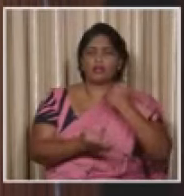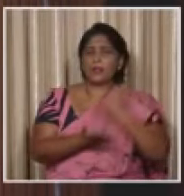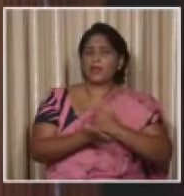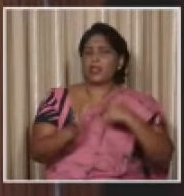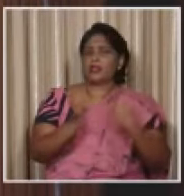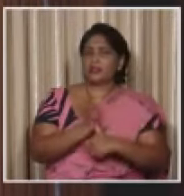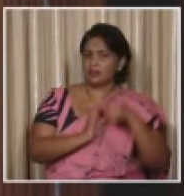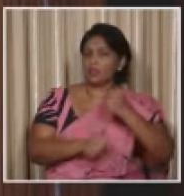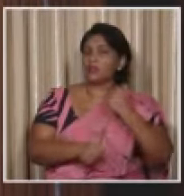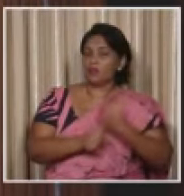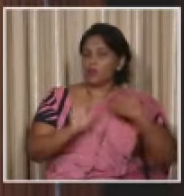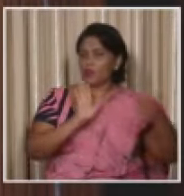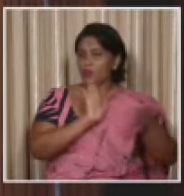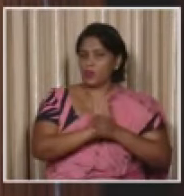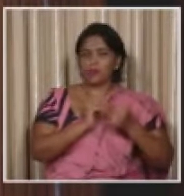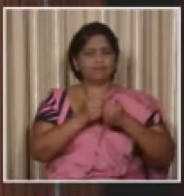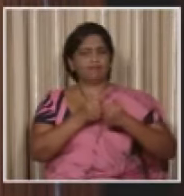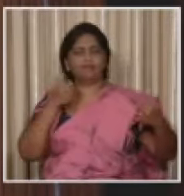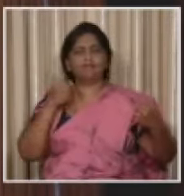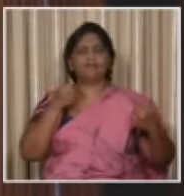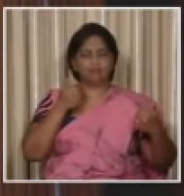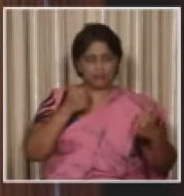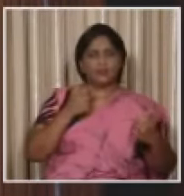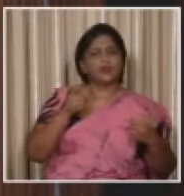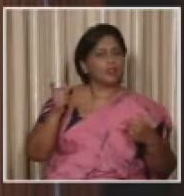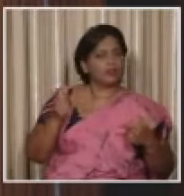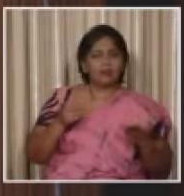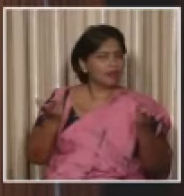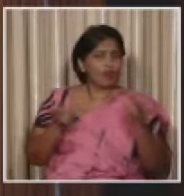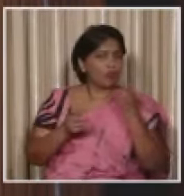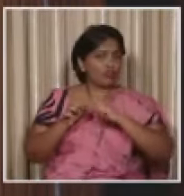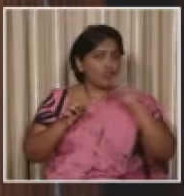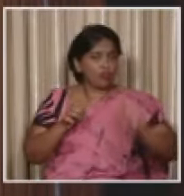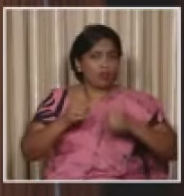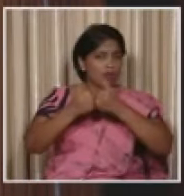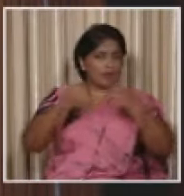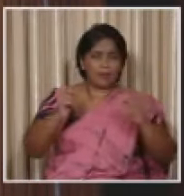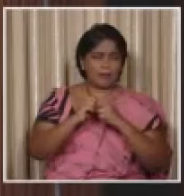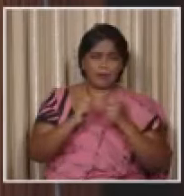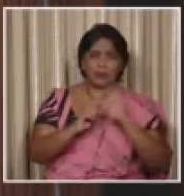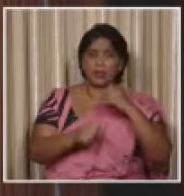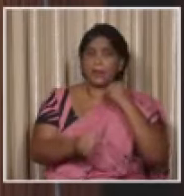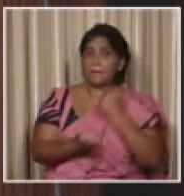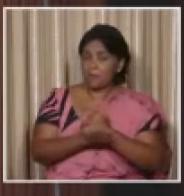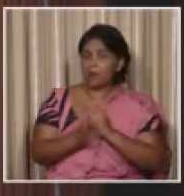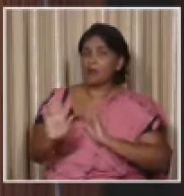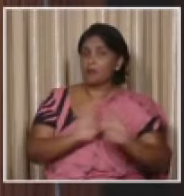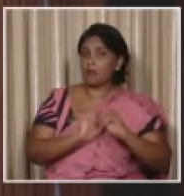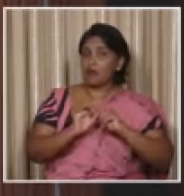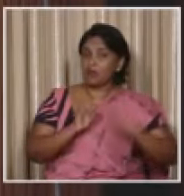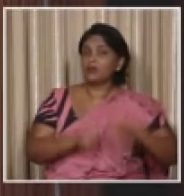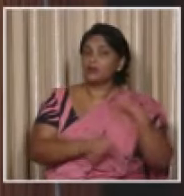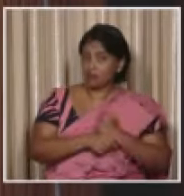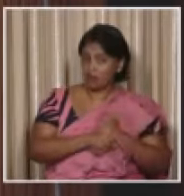පනතින් රජයත් එක්ක තිබ්බ බැඳීම සම්පූර්ණයෙන්ම ඉවත් කරලා තිනවා. ඉතින් ඒ නිසා මුල්ලේ මණ්ඩලෙන් ඉවත් කරන එක ගැටලුවක් නෑ. හැබැයි මහ බැංකුවේ පාලක මණ්ඩලයට රජයේ